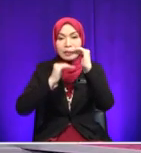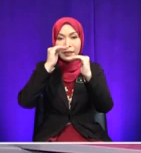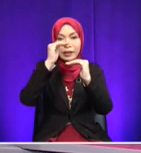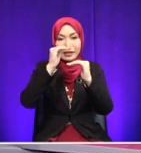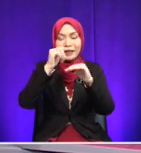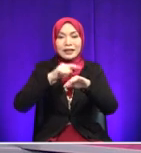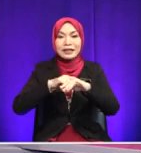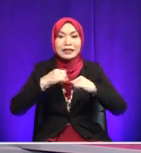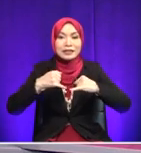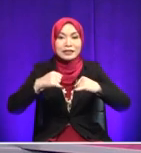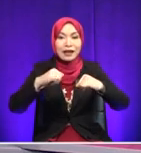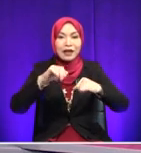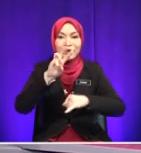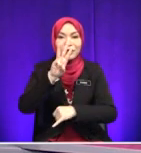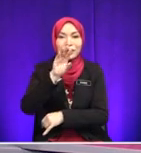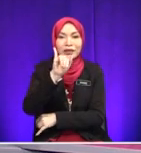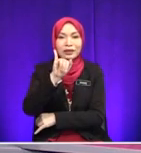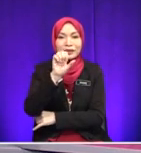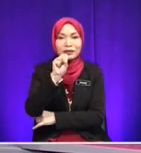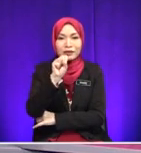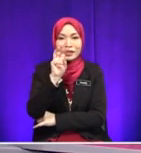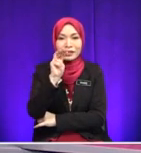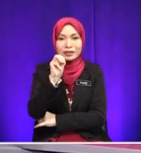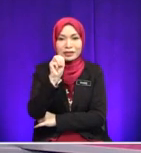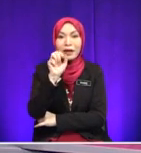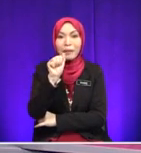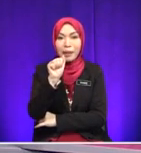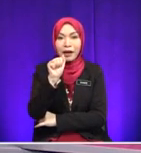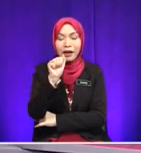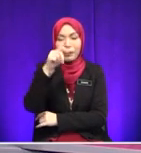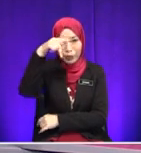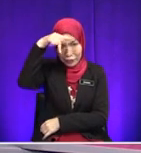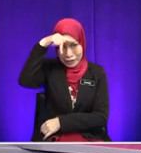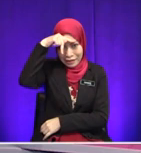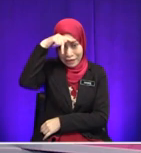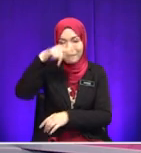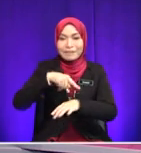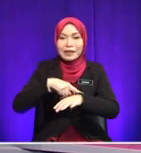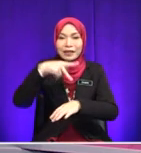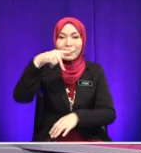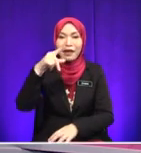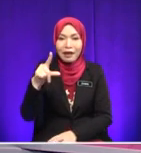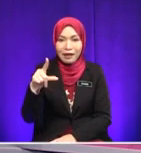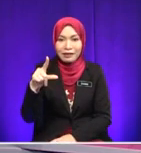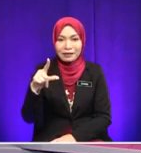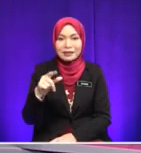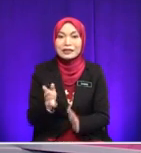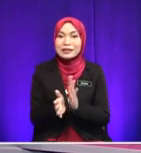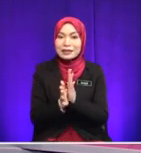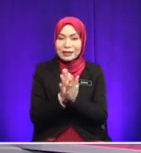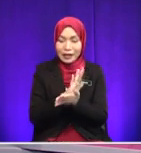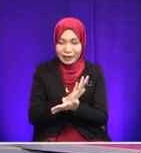Putra, Kuala Lumpur. Jadi apabila berpindah daripada Kuala Lumpur berpindah ke